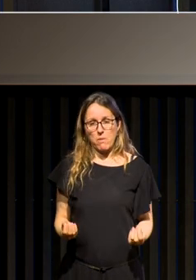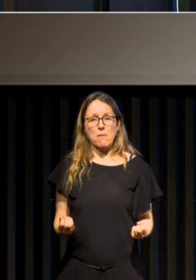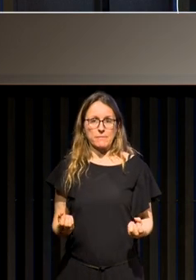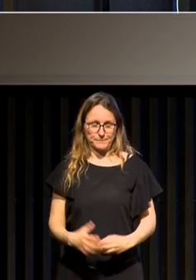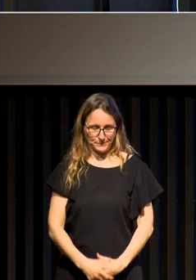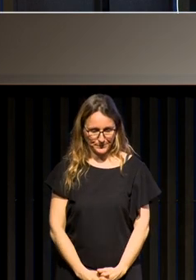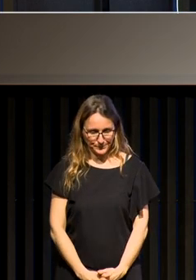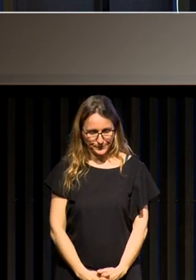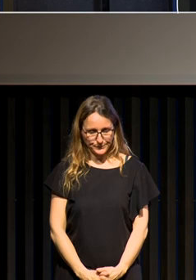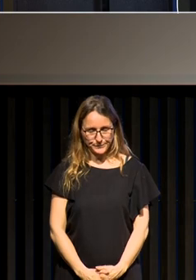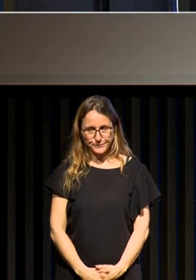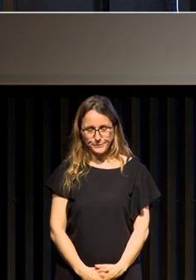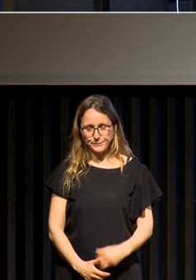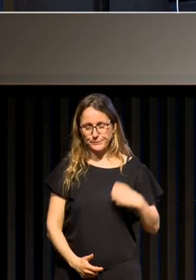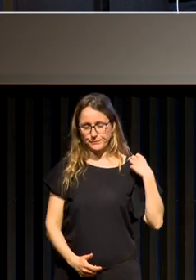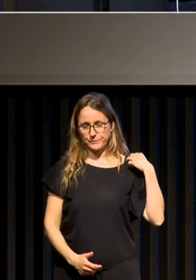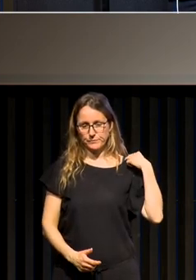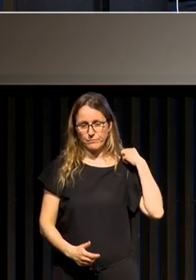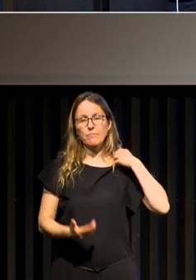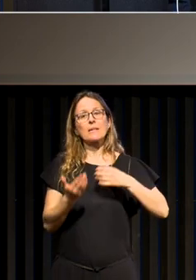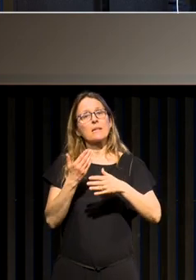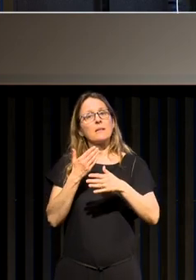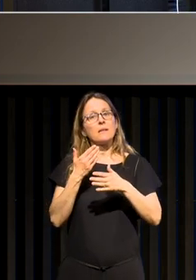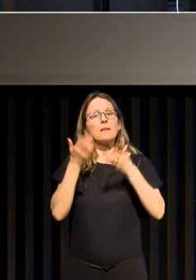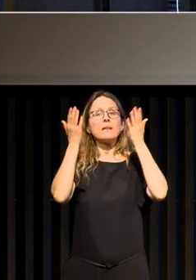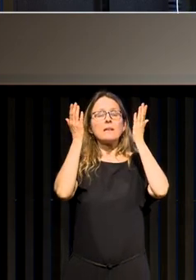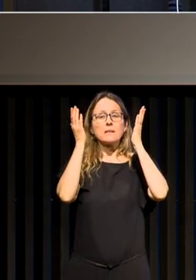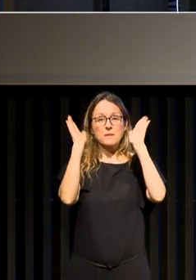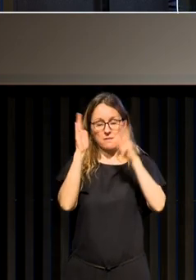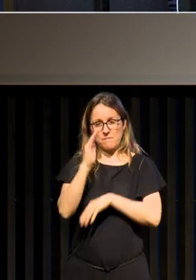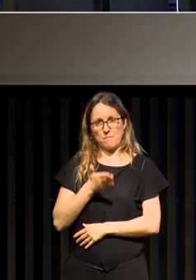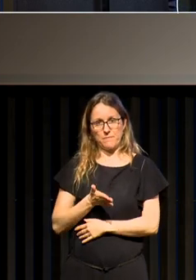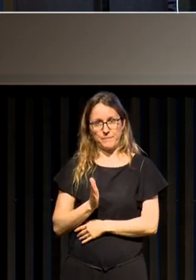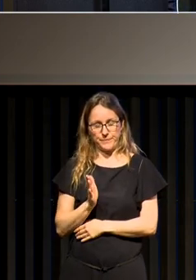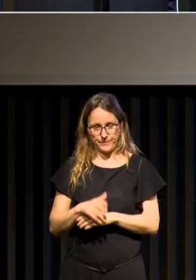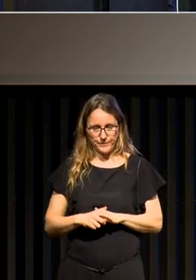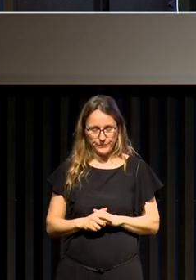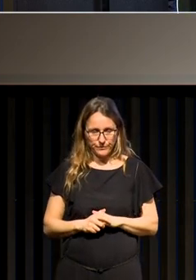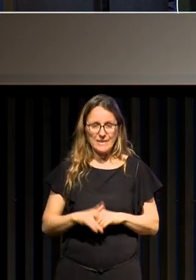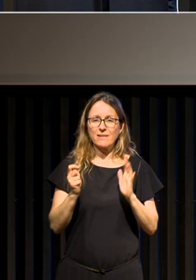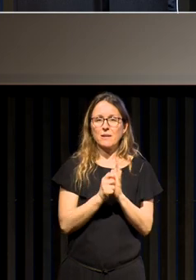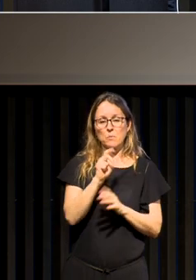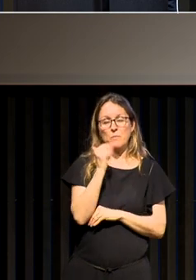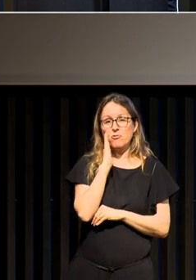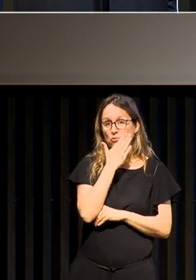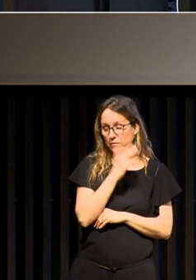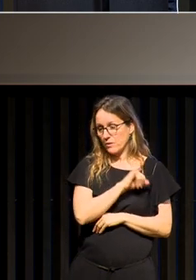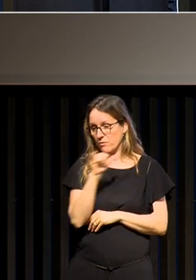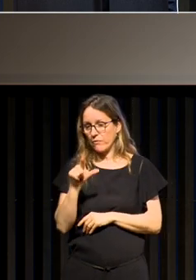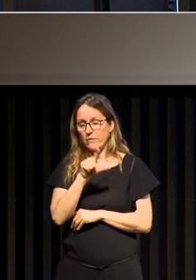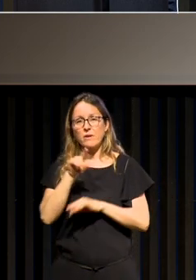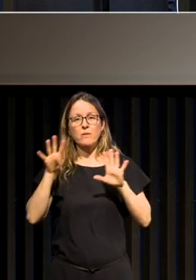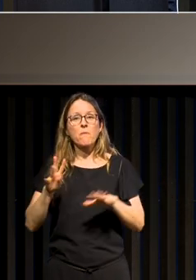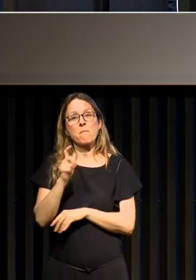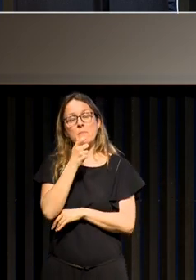Alors, pour avoir. Alors, au CHU de Bordeaux, eh bien, entre le 1er janvier et le 29 mars